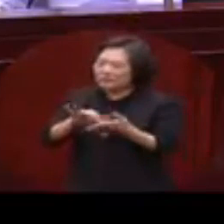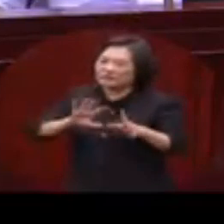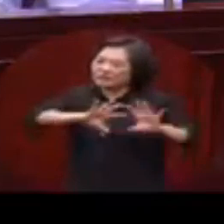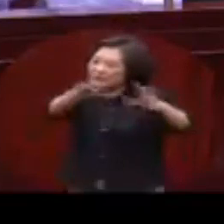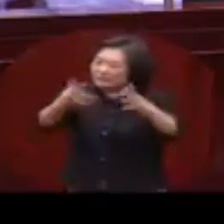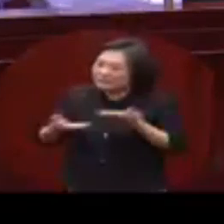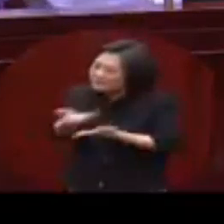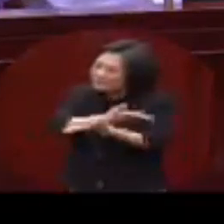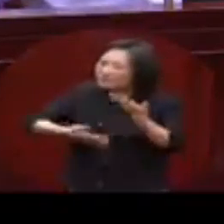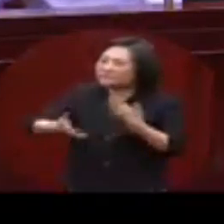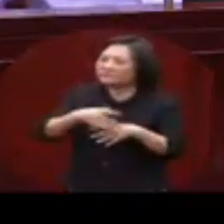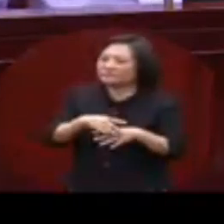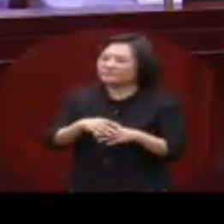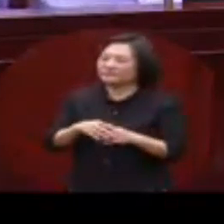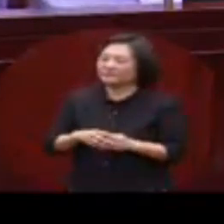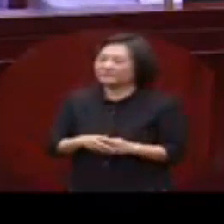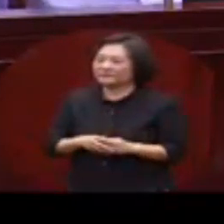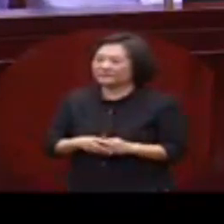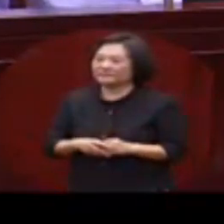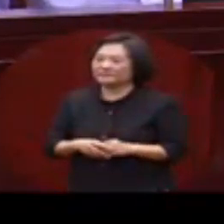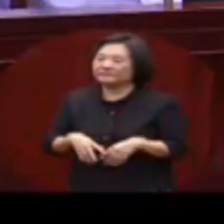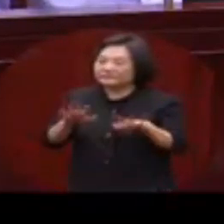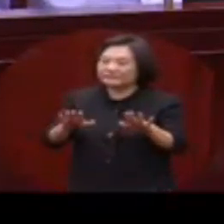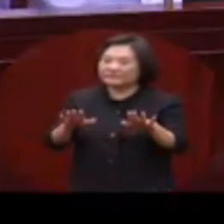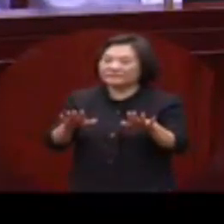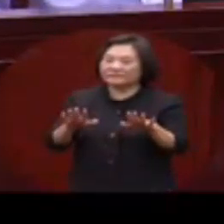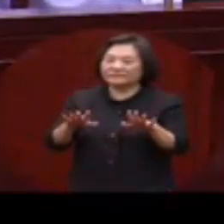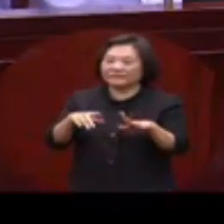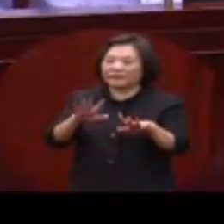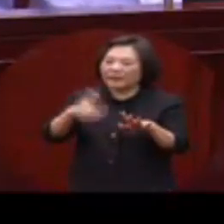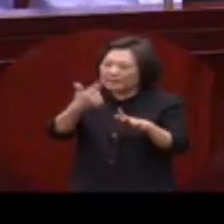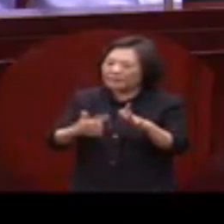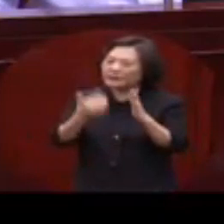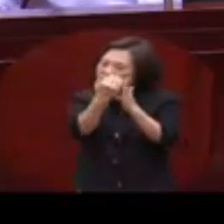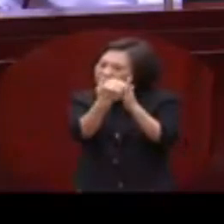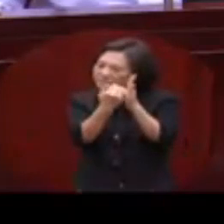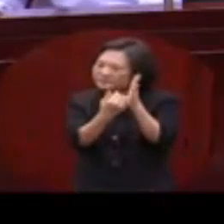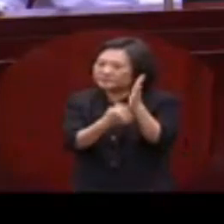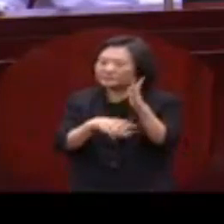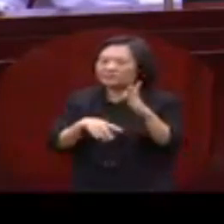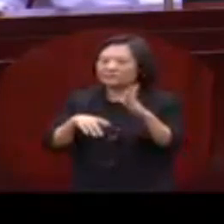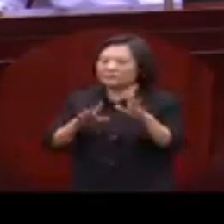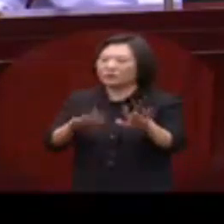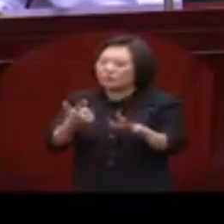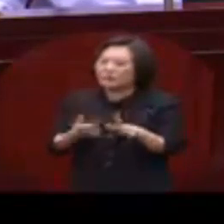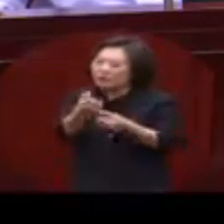哈，稳步前进。不过今年应该，因为今年我们有组织的做，你知道，很明显这个人数就上升了。